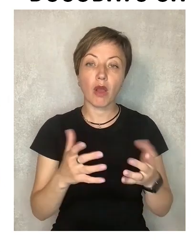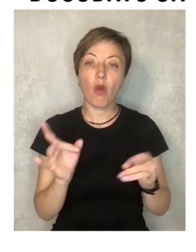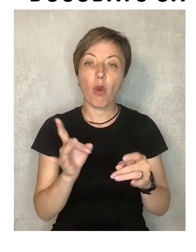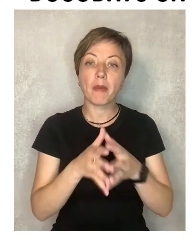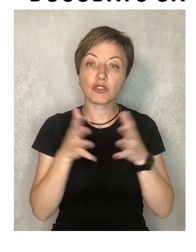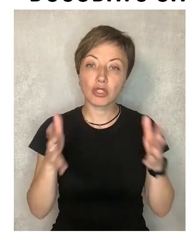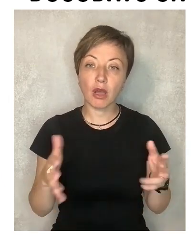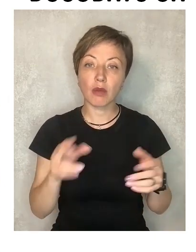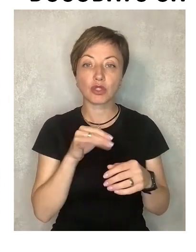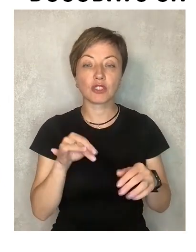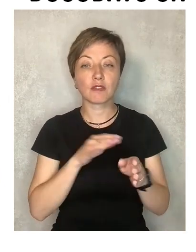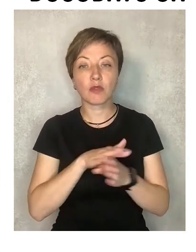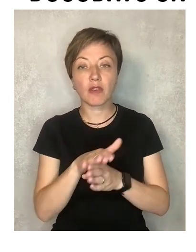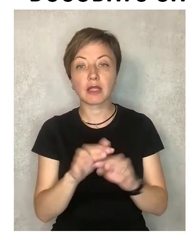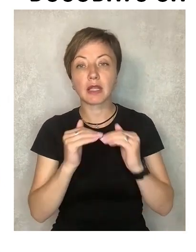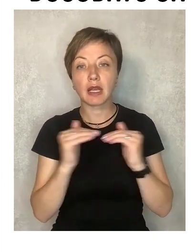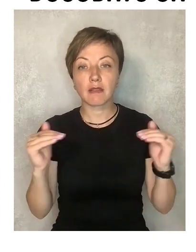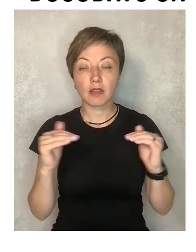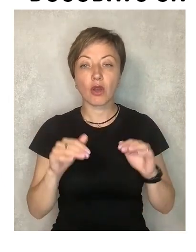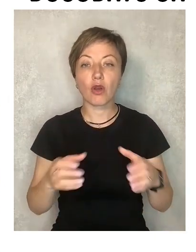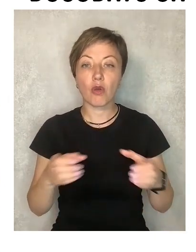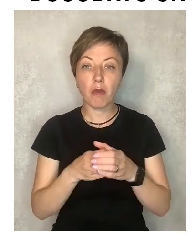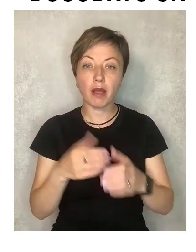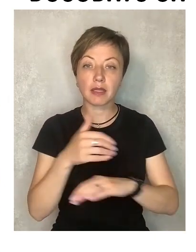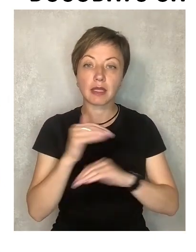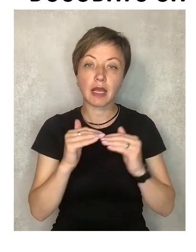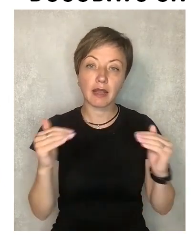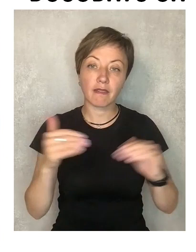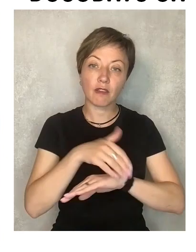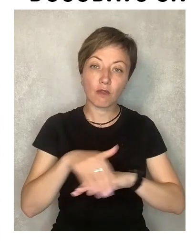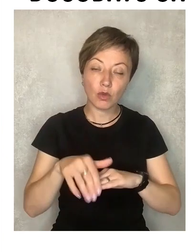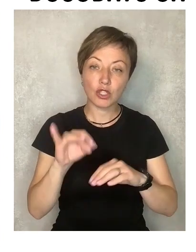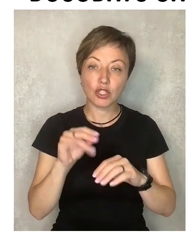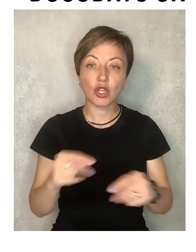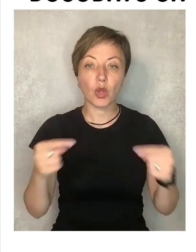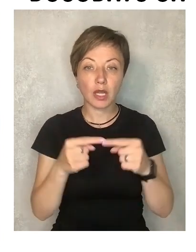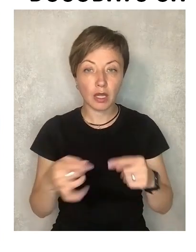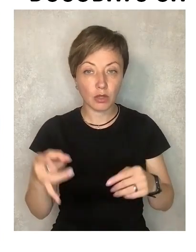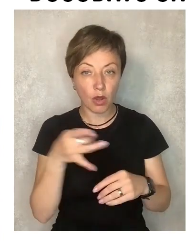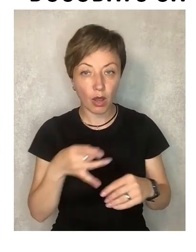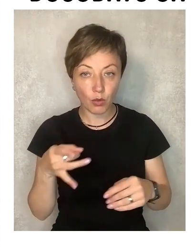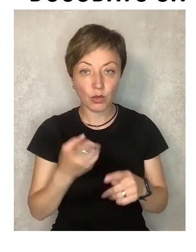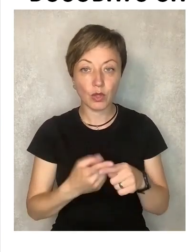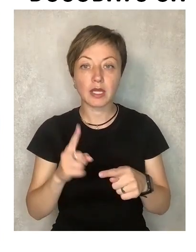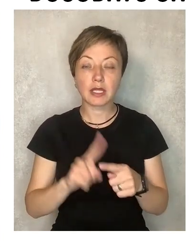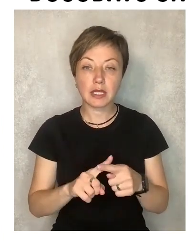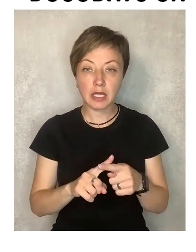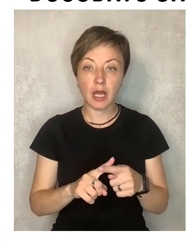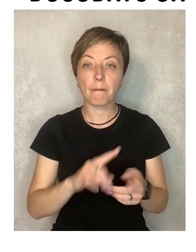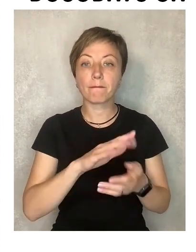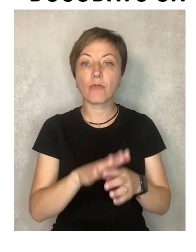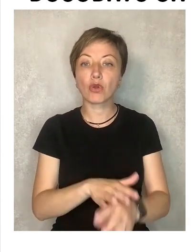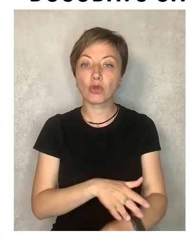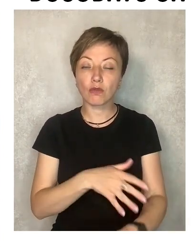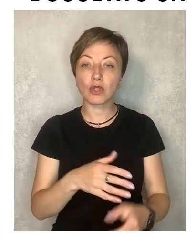щось відбувається на рівні громади, чи на рівні вулиці, там, чи конкретного району. Це подовжує прийняття